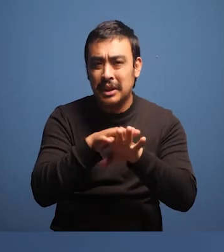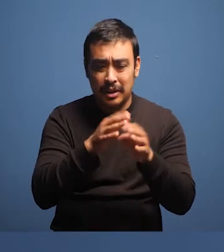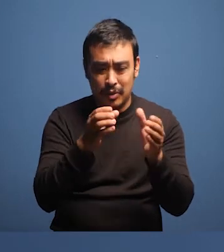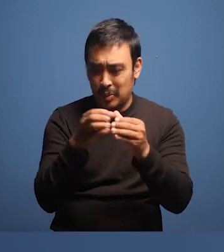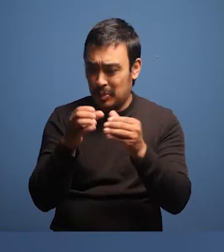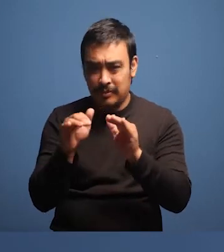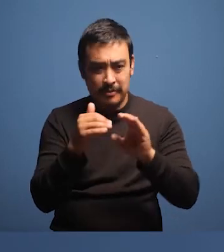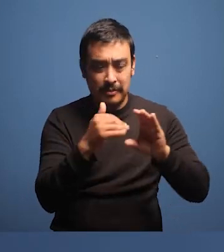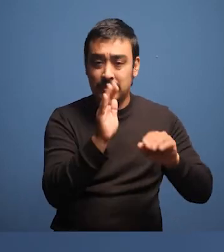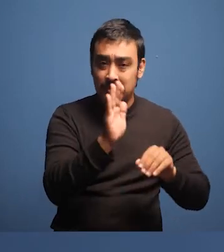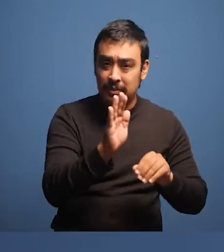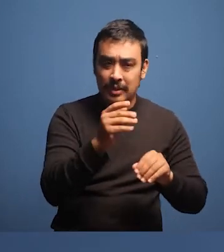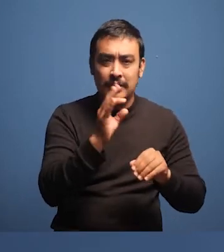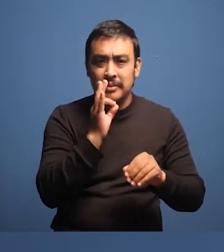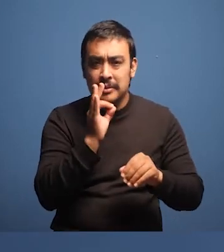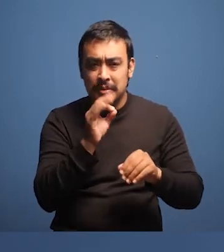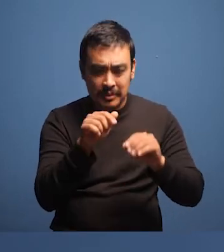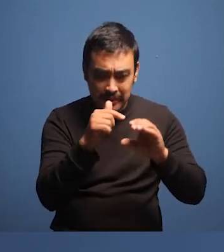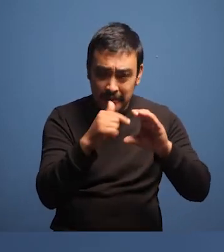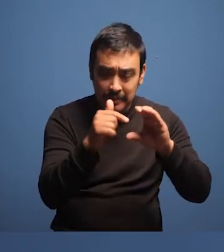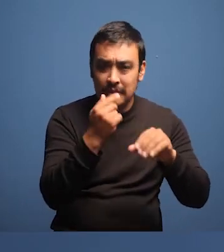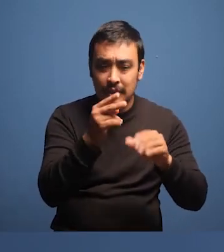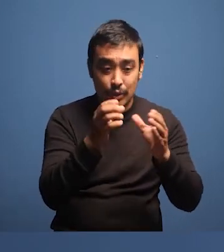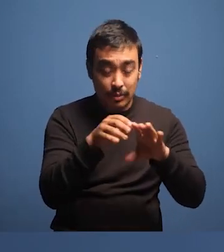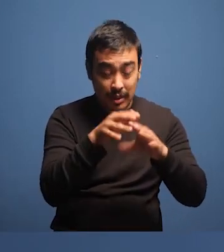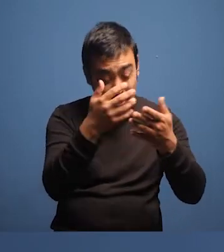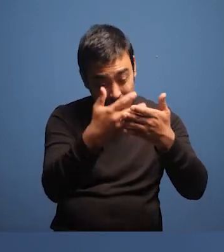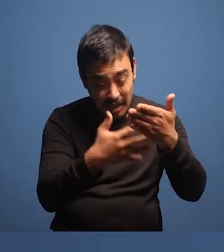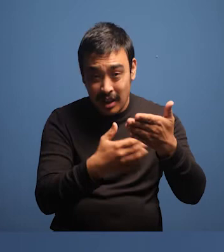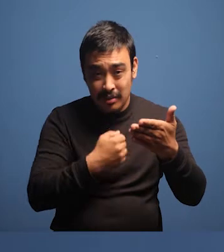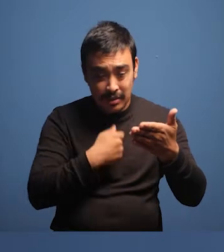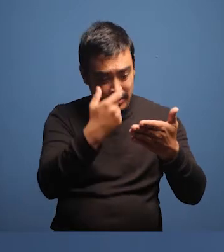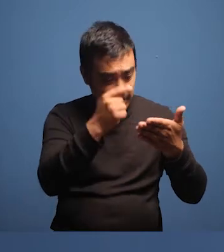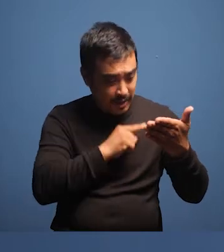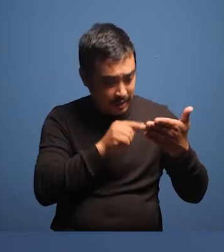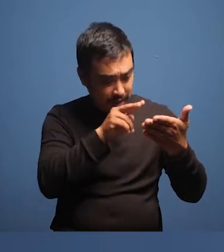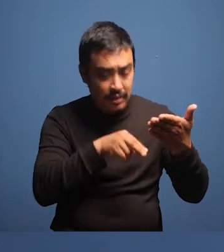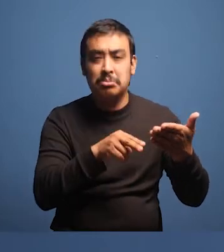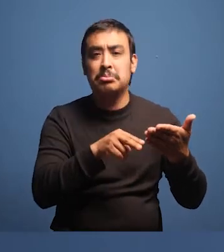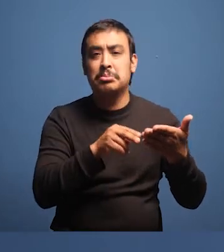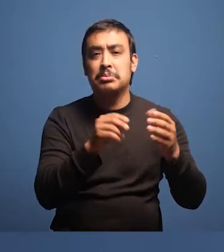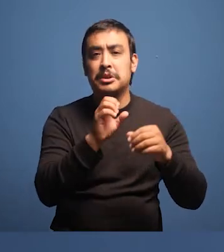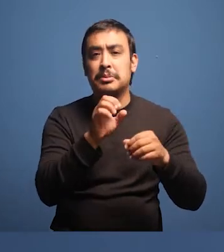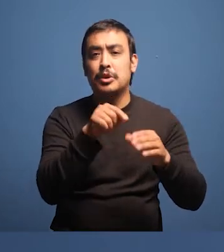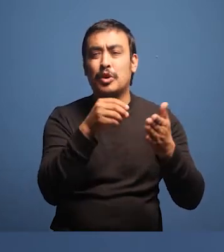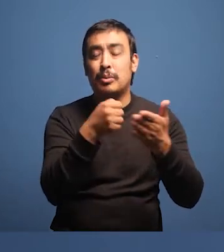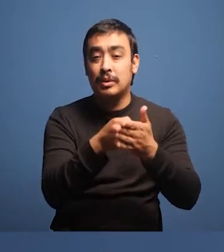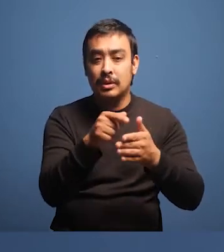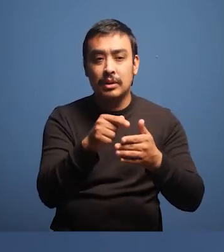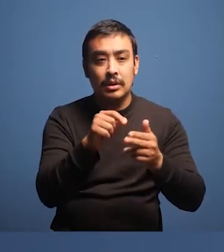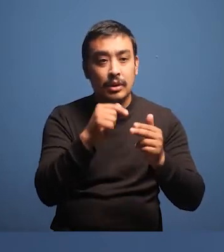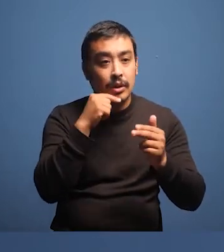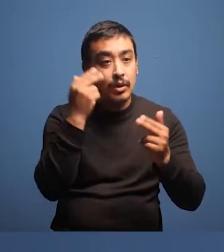आइरहेको हुन्छ कि। अनि फेसबुकहरू मेसेन्जरहरू खोल्यो भने पनि ग्रुप म्यासेज यति धेरै आउँछ कि पर्सनल म्यासेज तलै पुगिसकेको हुन्छ कि। अनि कतिले चाहिँ अब नचिन्ने मान्छेले